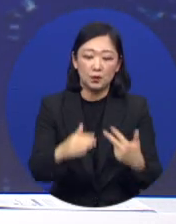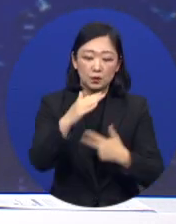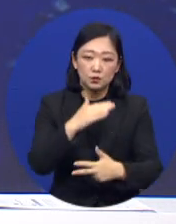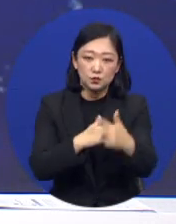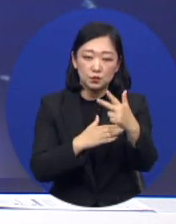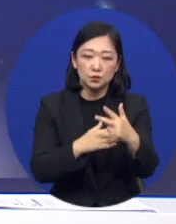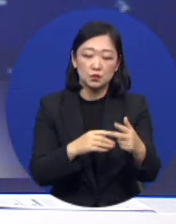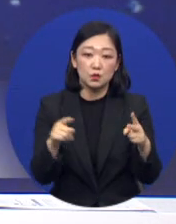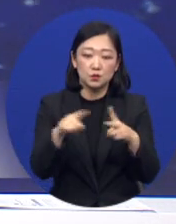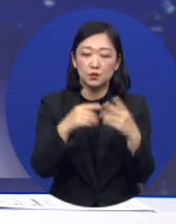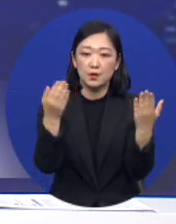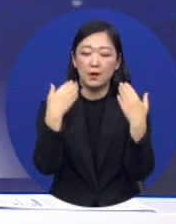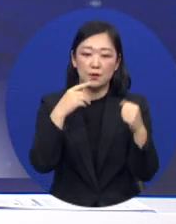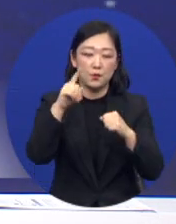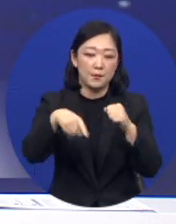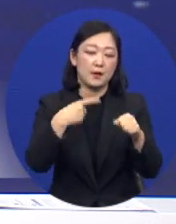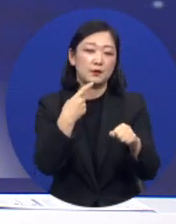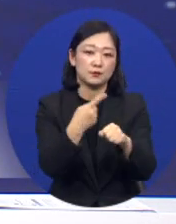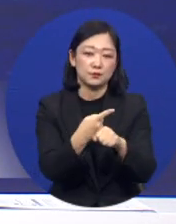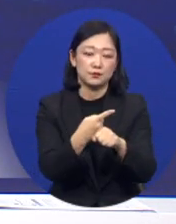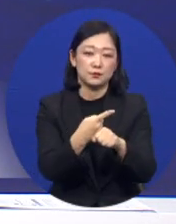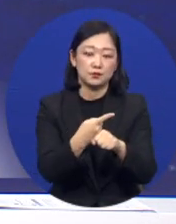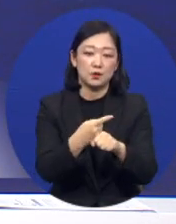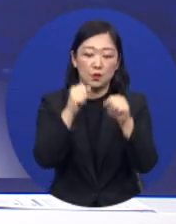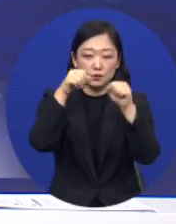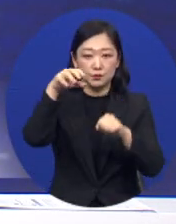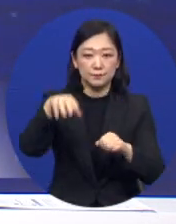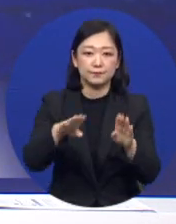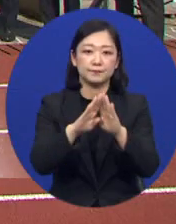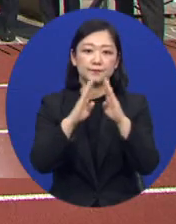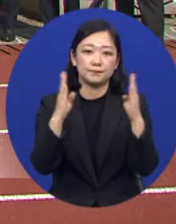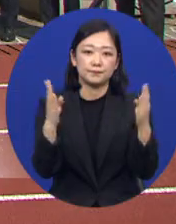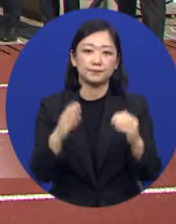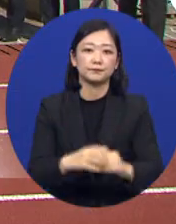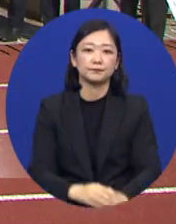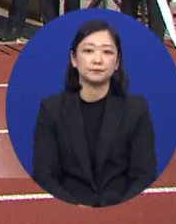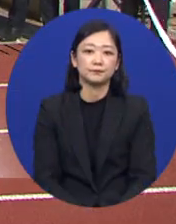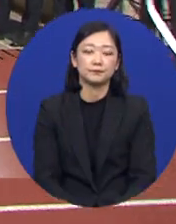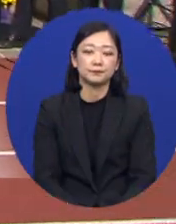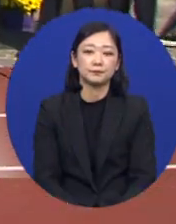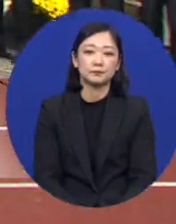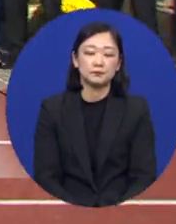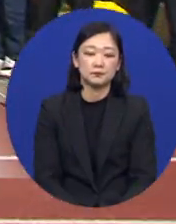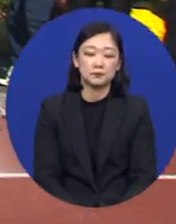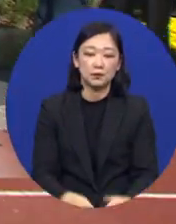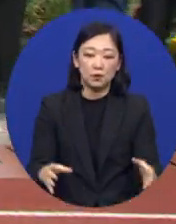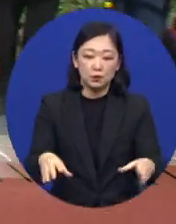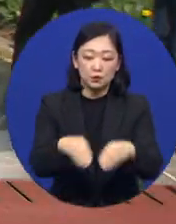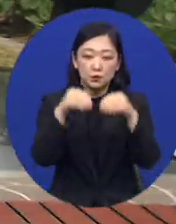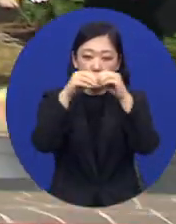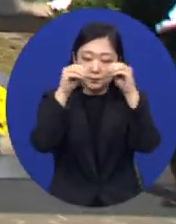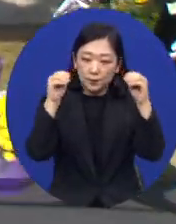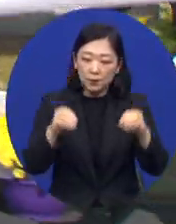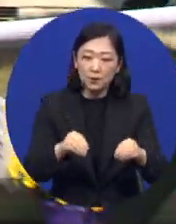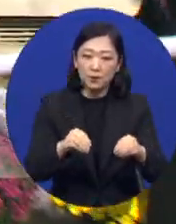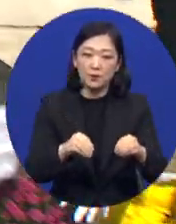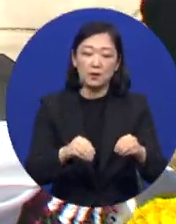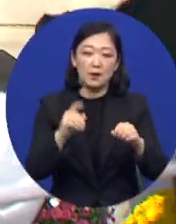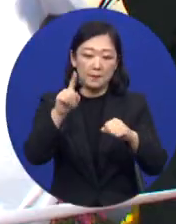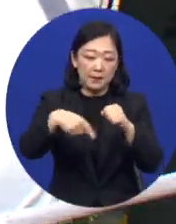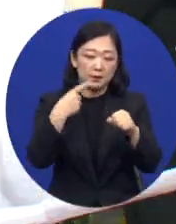조천초등학교 개교 100주년 기념식이 조천초 운동장에서 열렸습니다. 조천초 총동창회와 개교